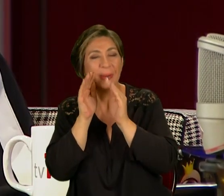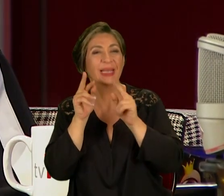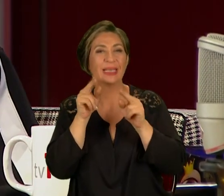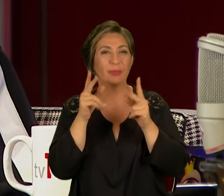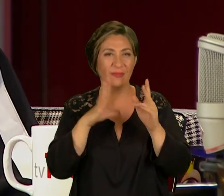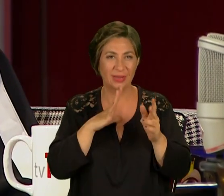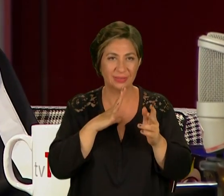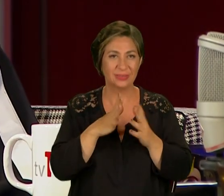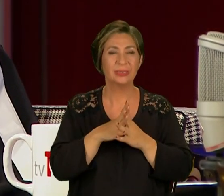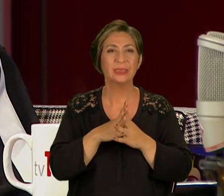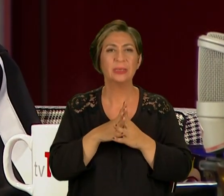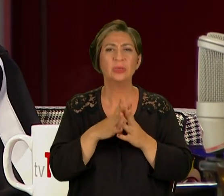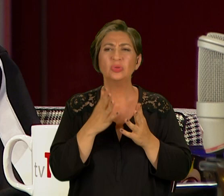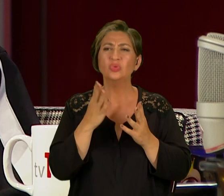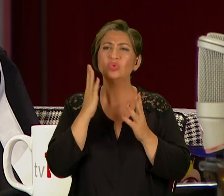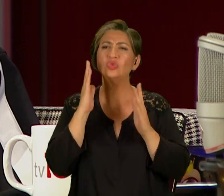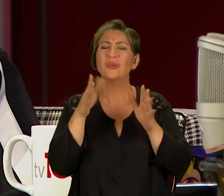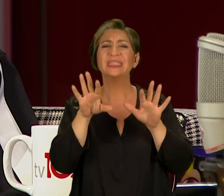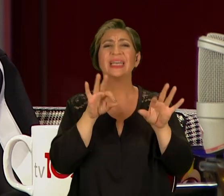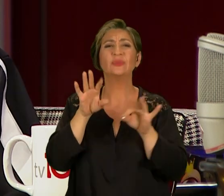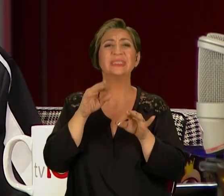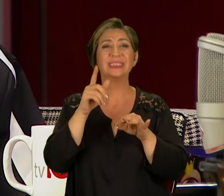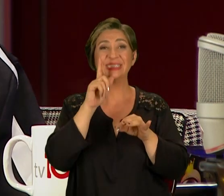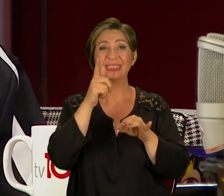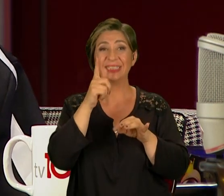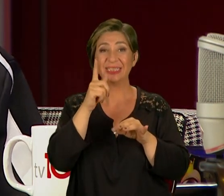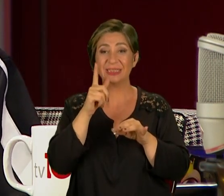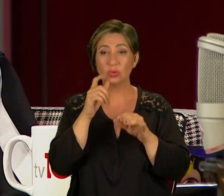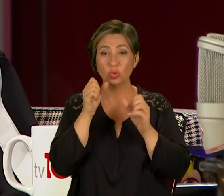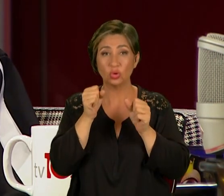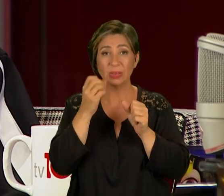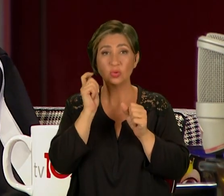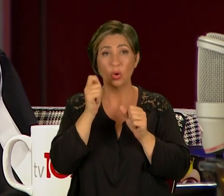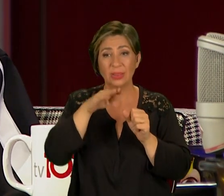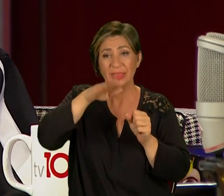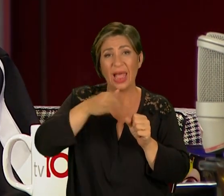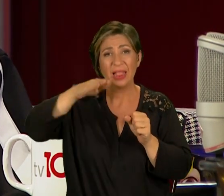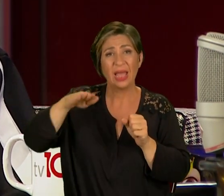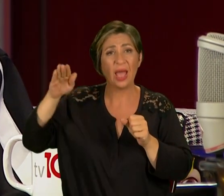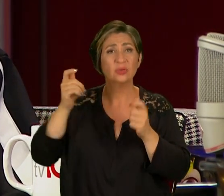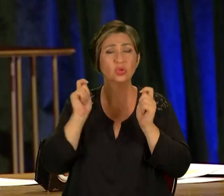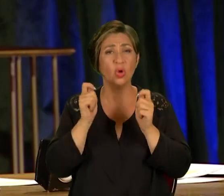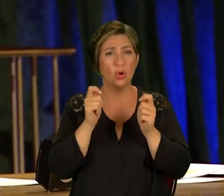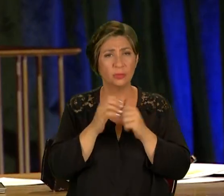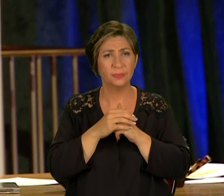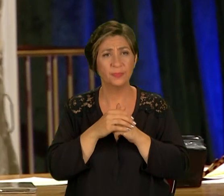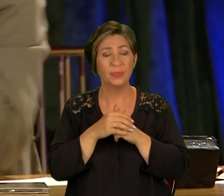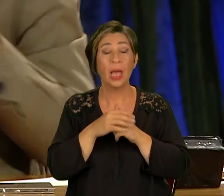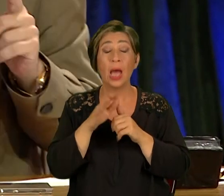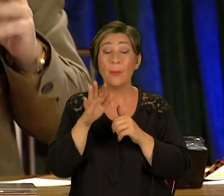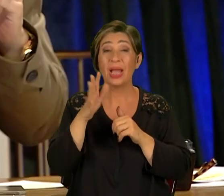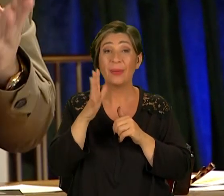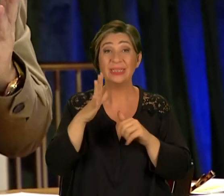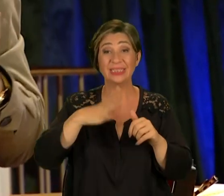hal var. Evet. Pek tercih edilmiyor. Çünkü orada sesi tutmak zor. Çok dalgalanıyor. Ama orada... galiba